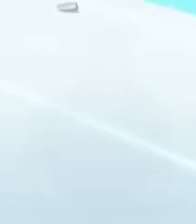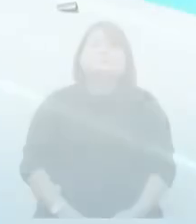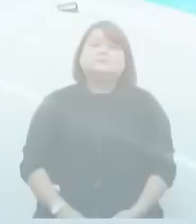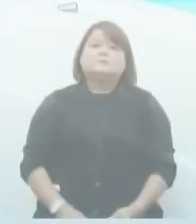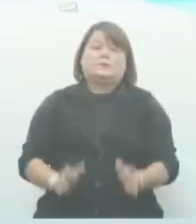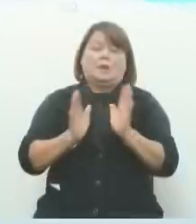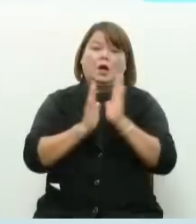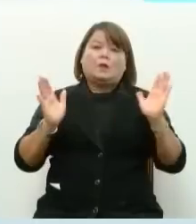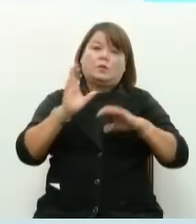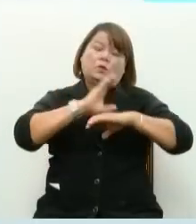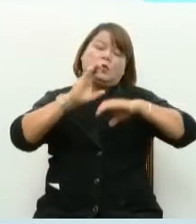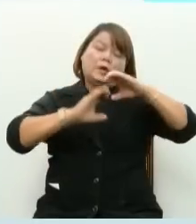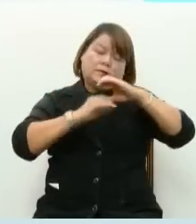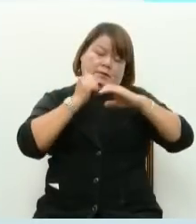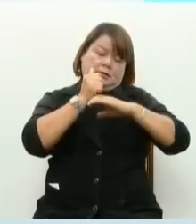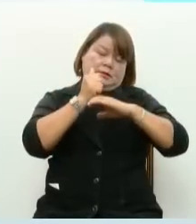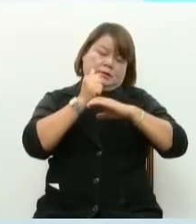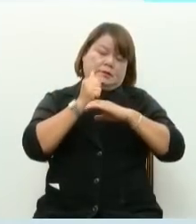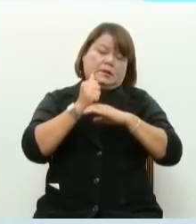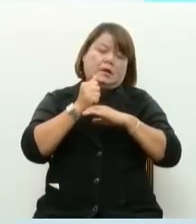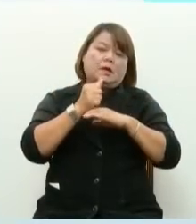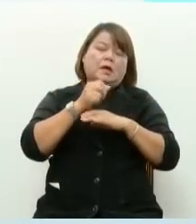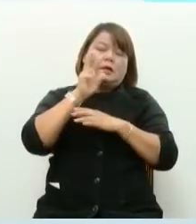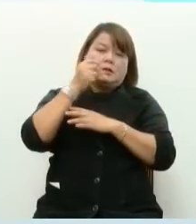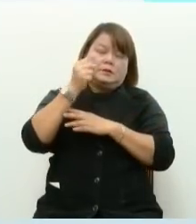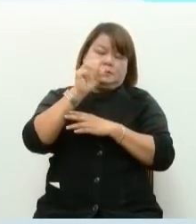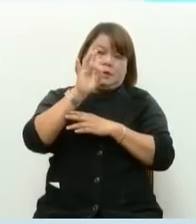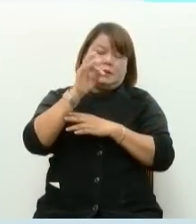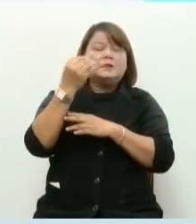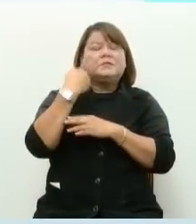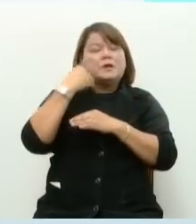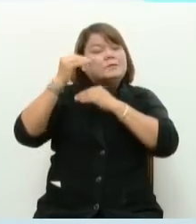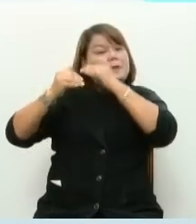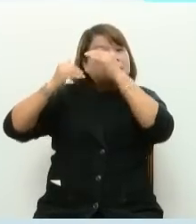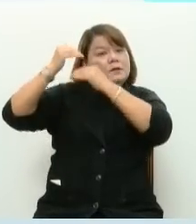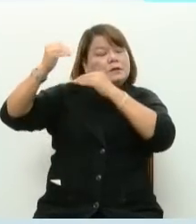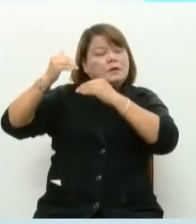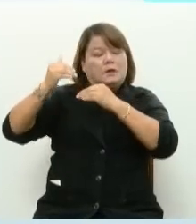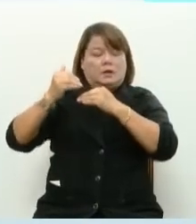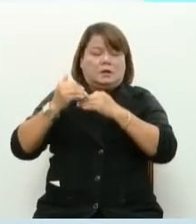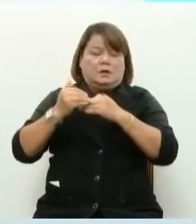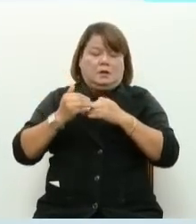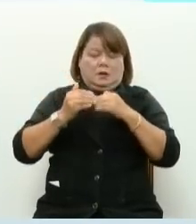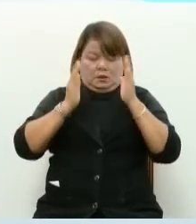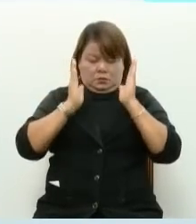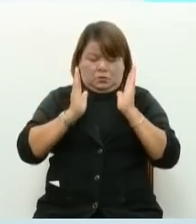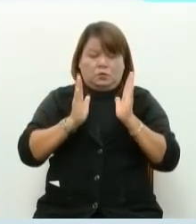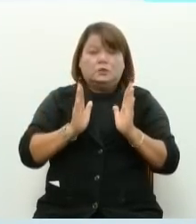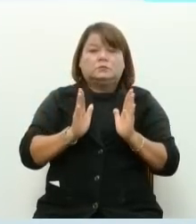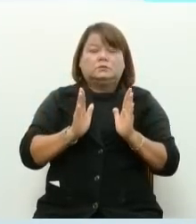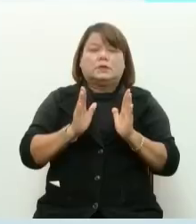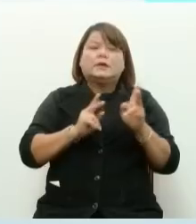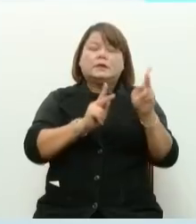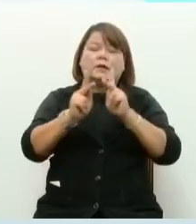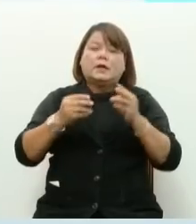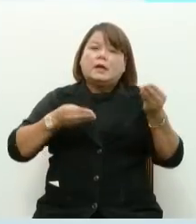ขอบคุณโครงการดีๆจากคลัสเตอร์18นะคะที่มีการพัฒนาศักยภาพของบุคลากรนะคะรวมไปถึงกิจกรรม